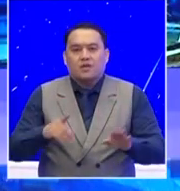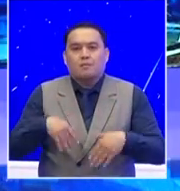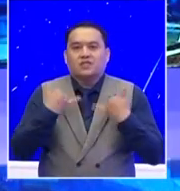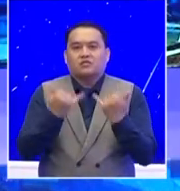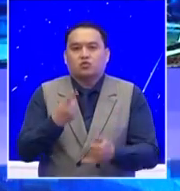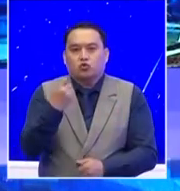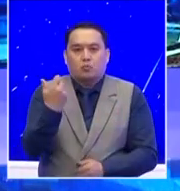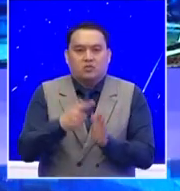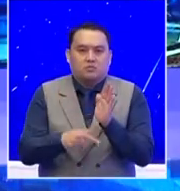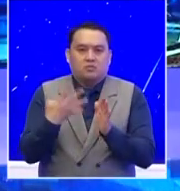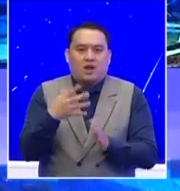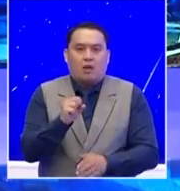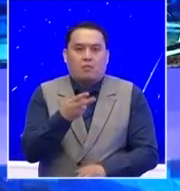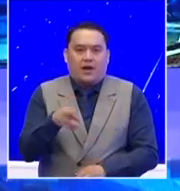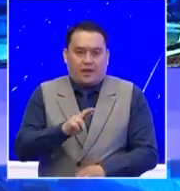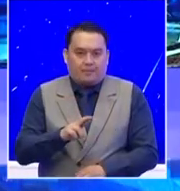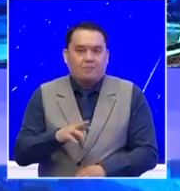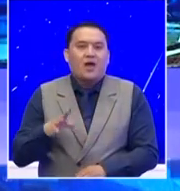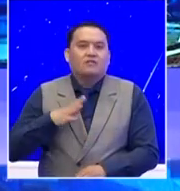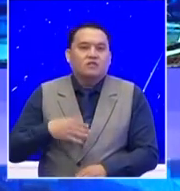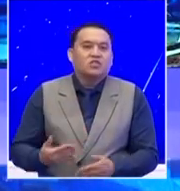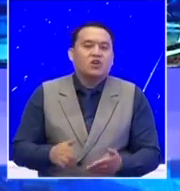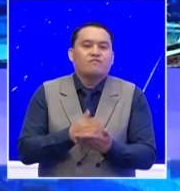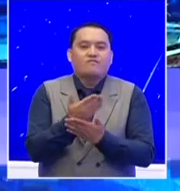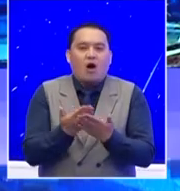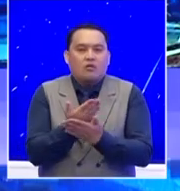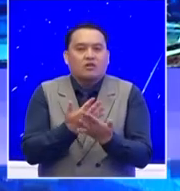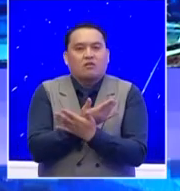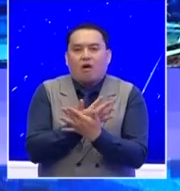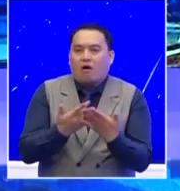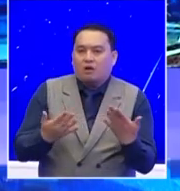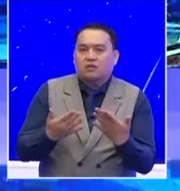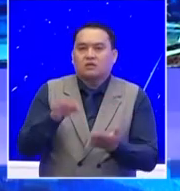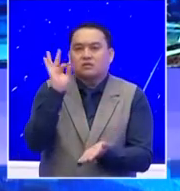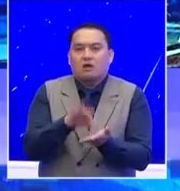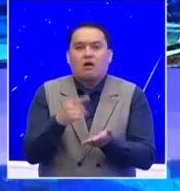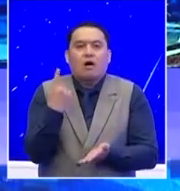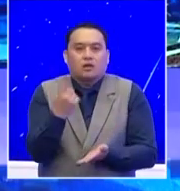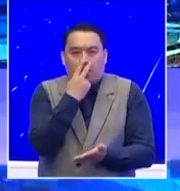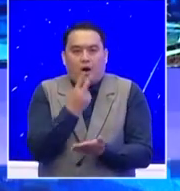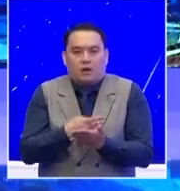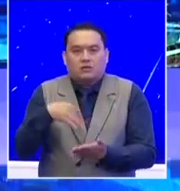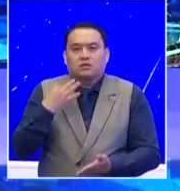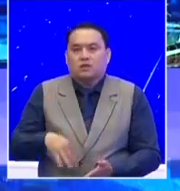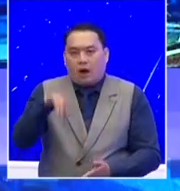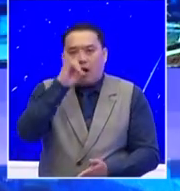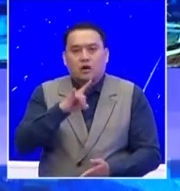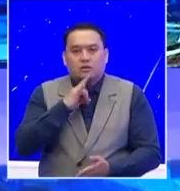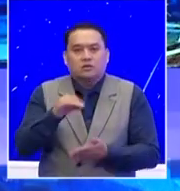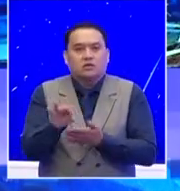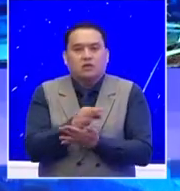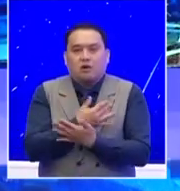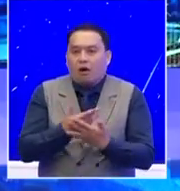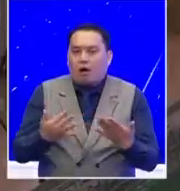к 175-летию Абая Кунанбаева. Картины выполнены в разных стилях, но цель одна – показать сына казахской степи с разных